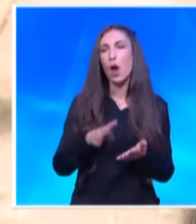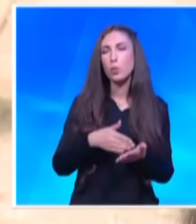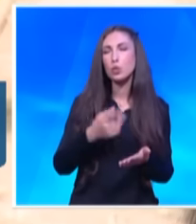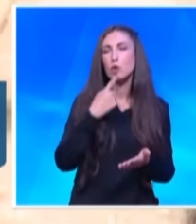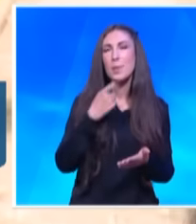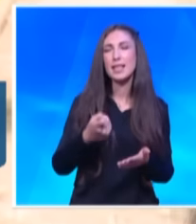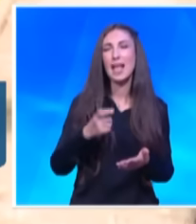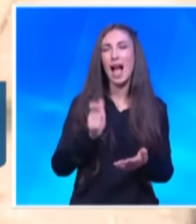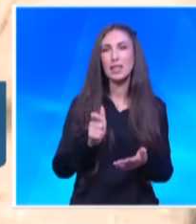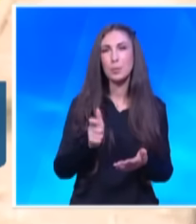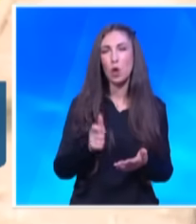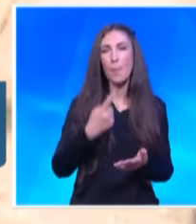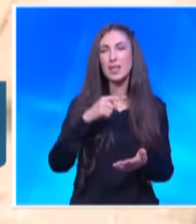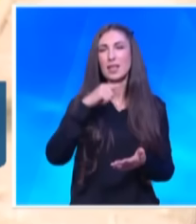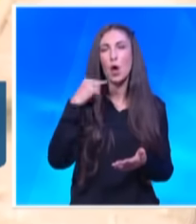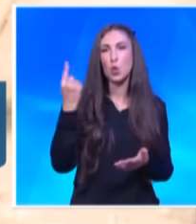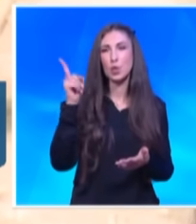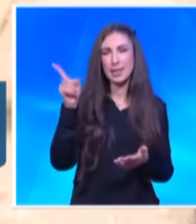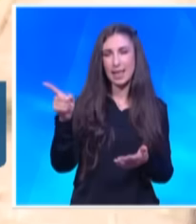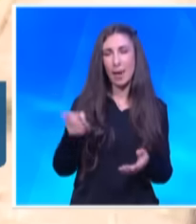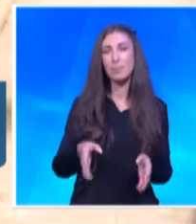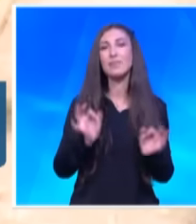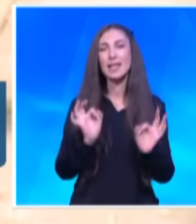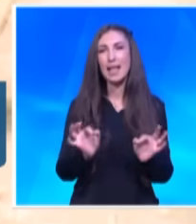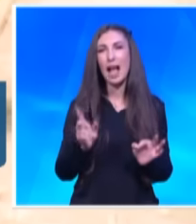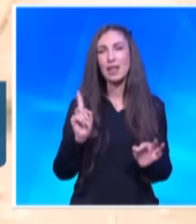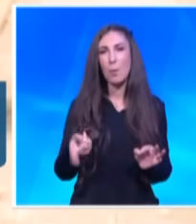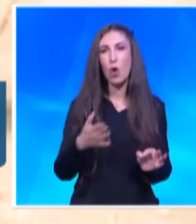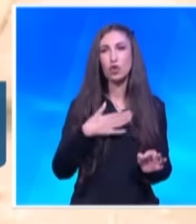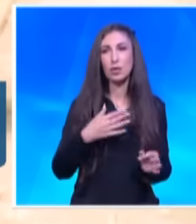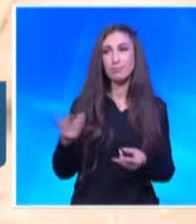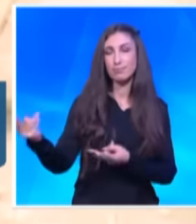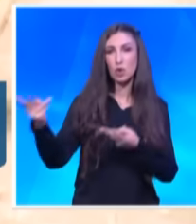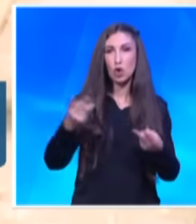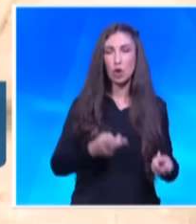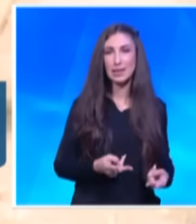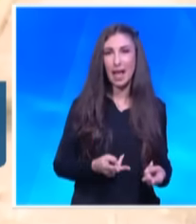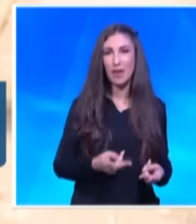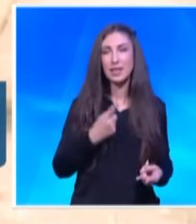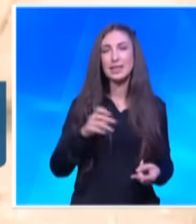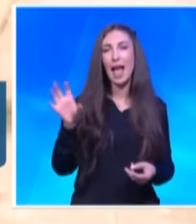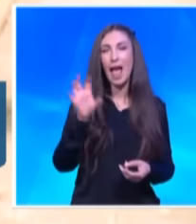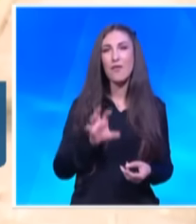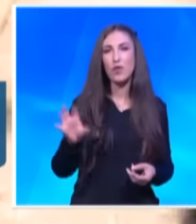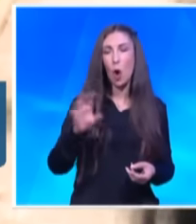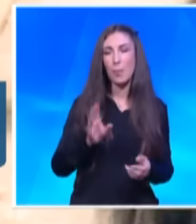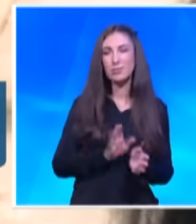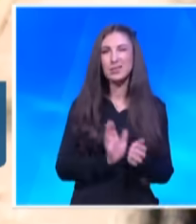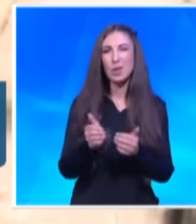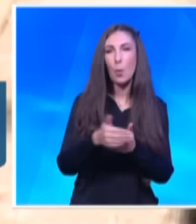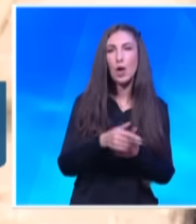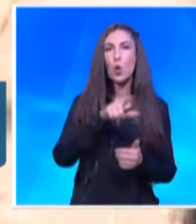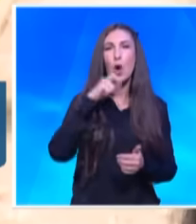на руската компания в Югоизточна Европа, така че тя да диверсифицира доставките си към Европа, като заобиколи